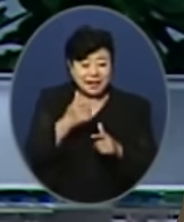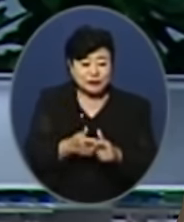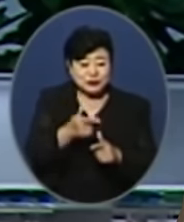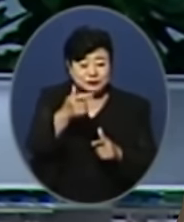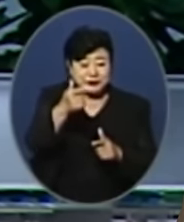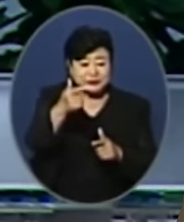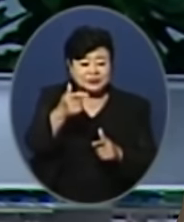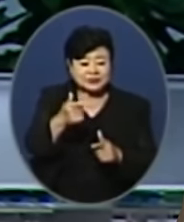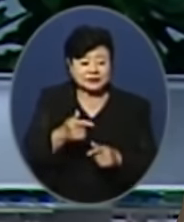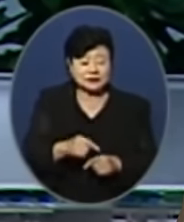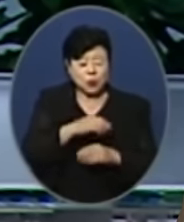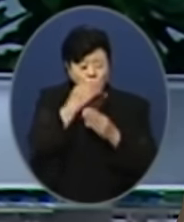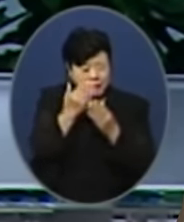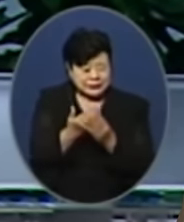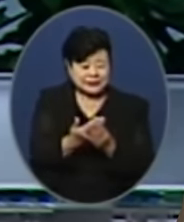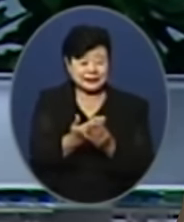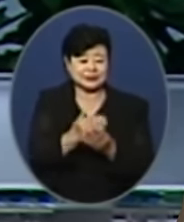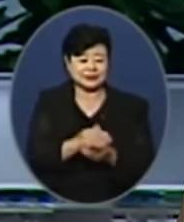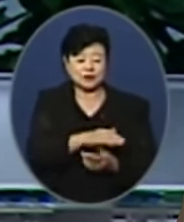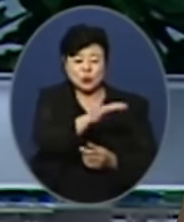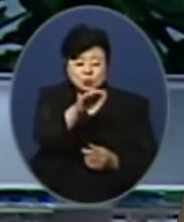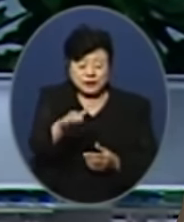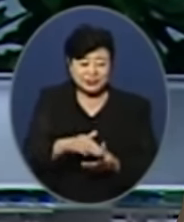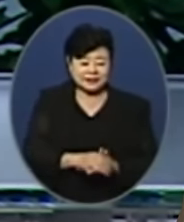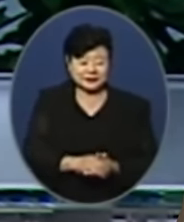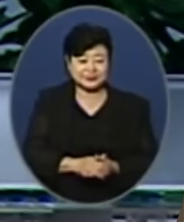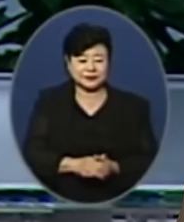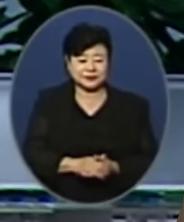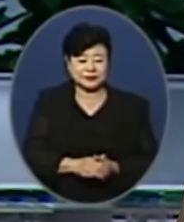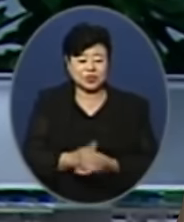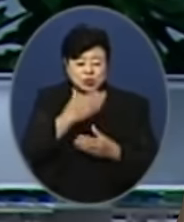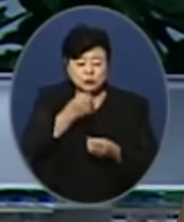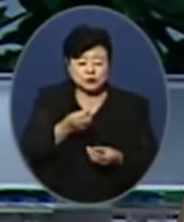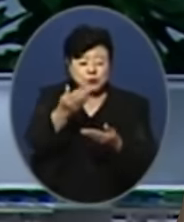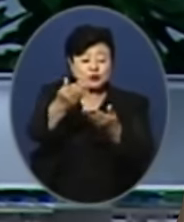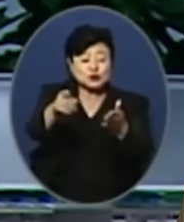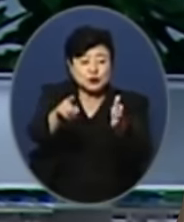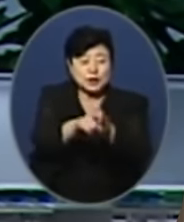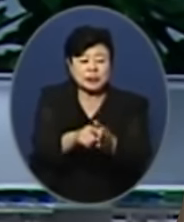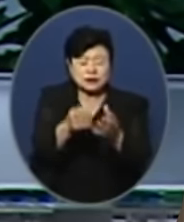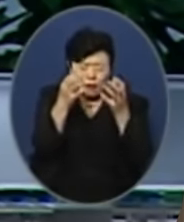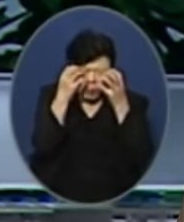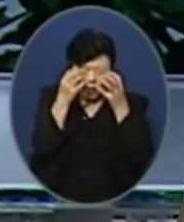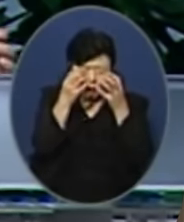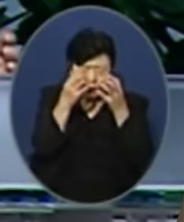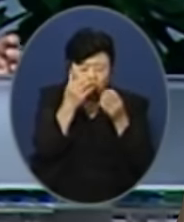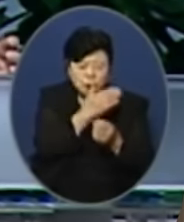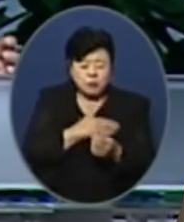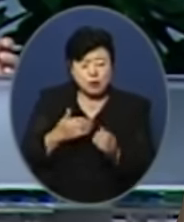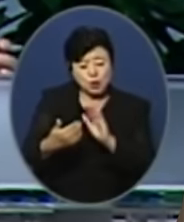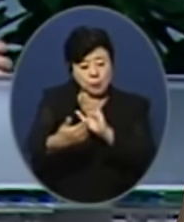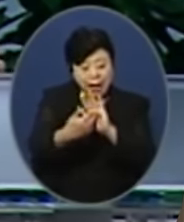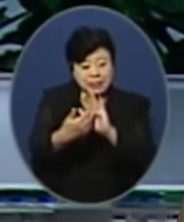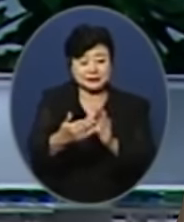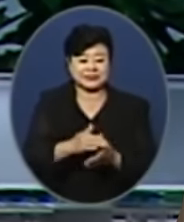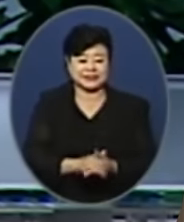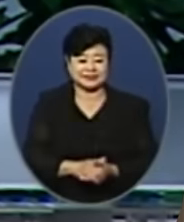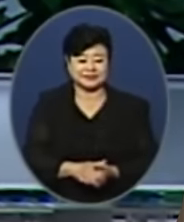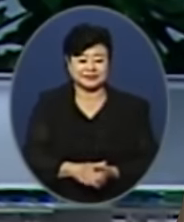예수님은 철저히 우리를 축복해 주기 위해서 고통을 몸으로 막아주는 것입니다.